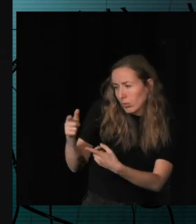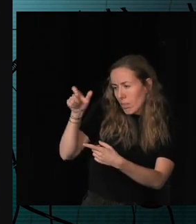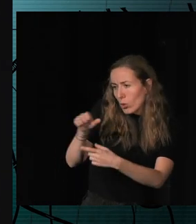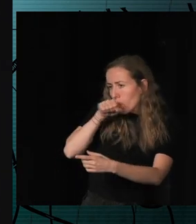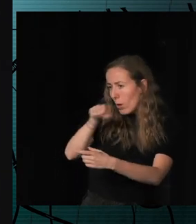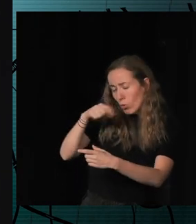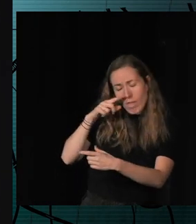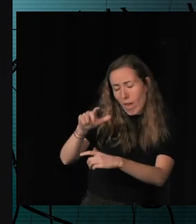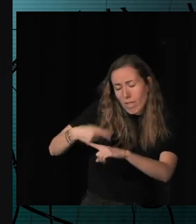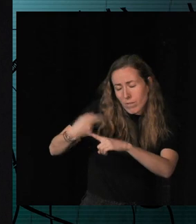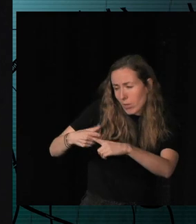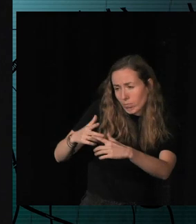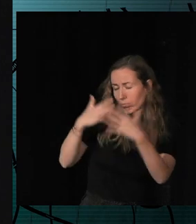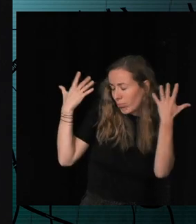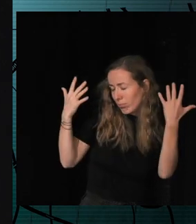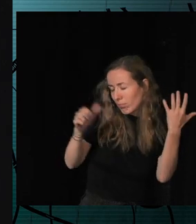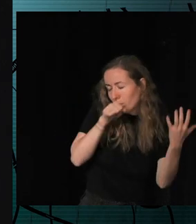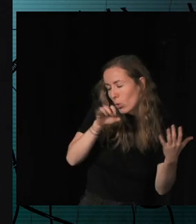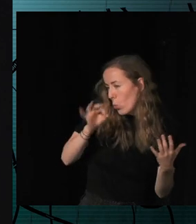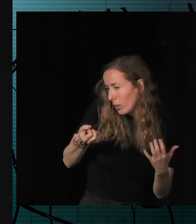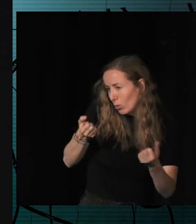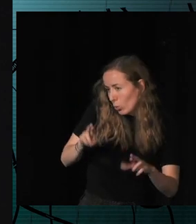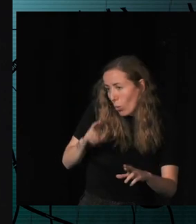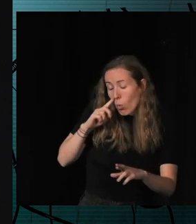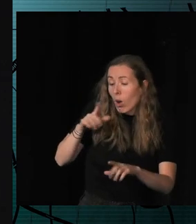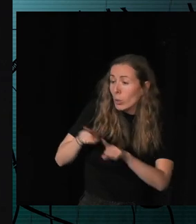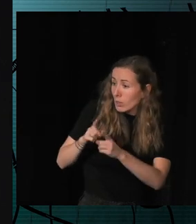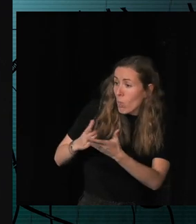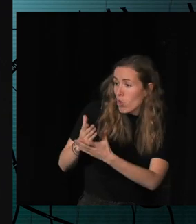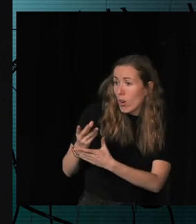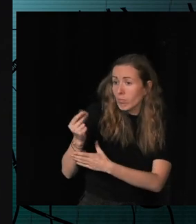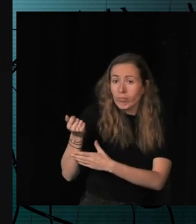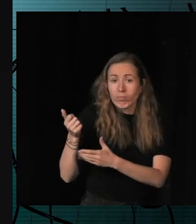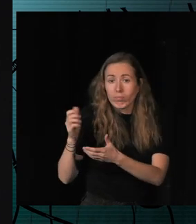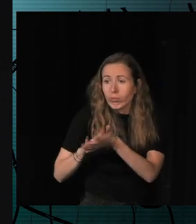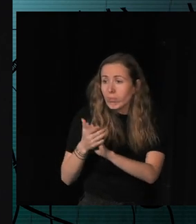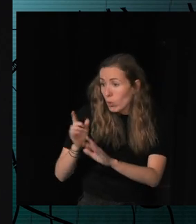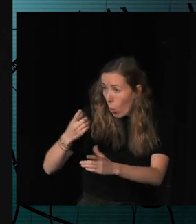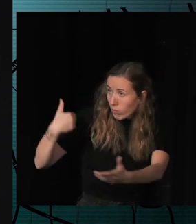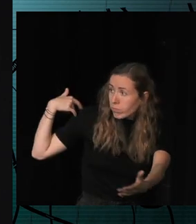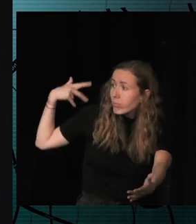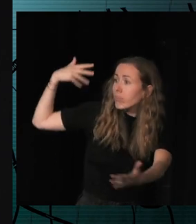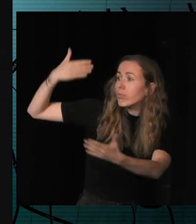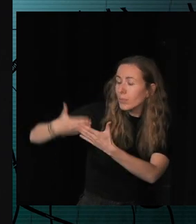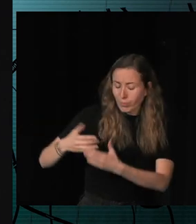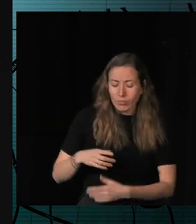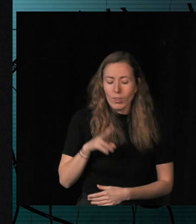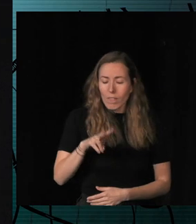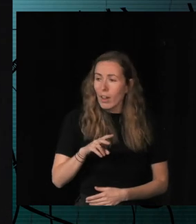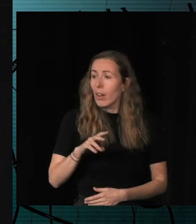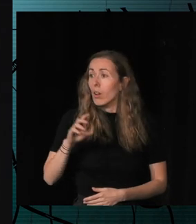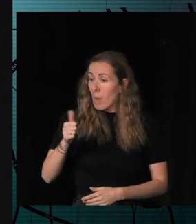un projet qui porteit de longue date et puis bon à la base quand il a adapté saenty le film là sa première idée c'était d'adapter le deuxième